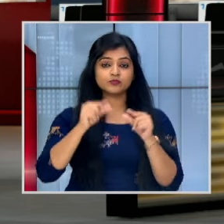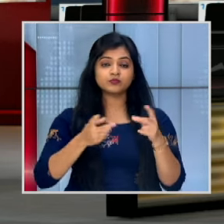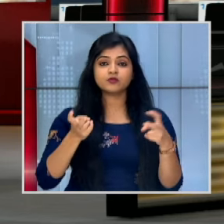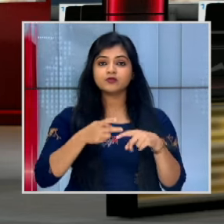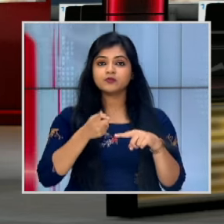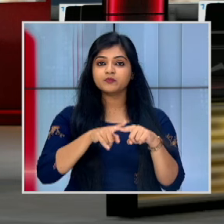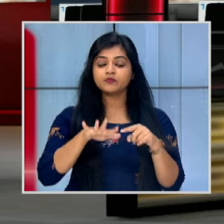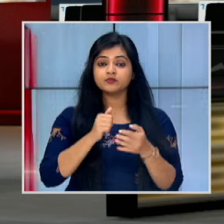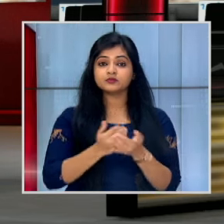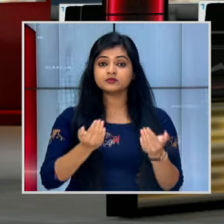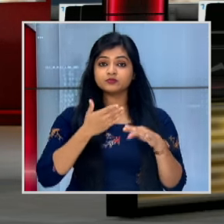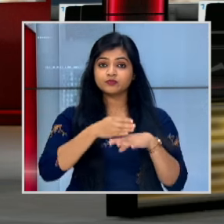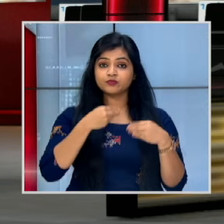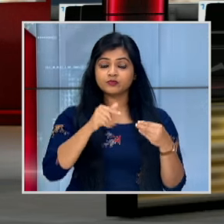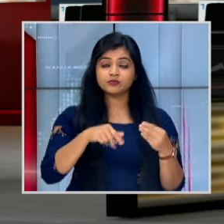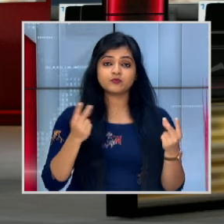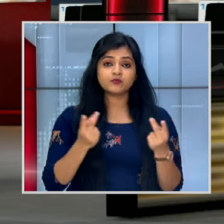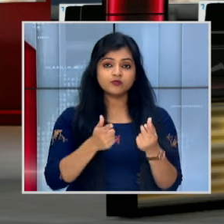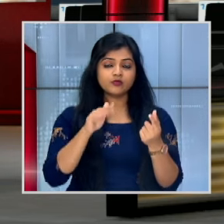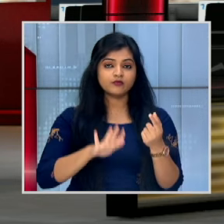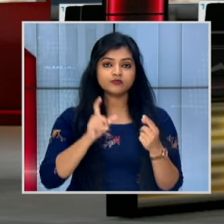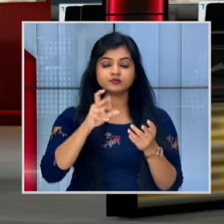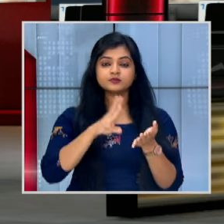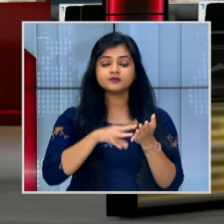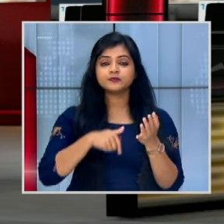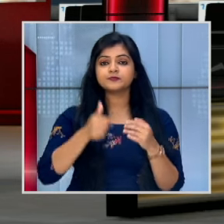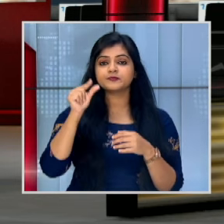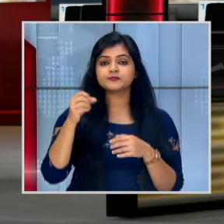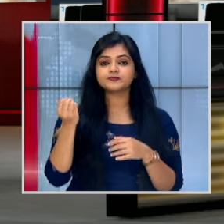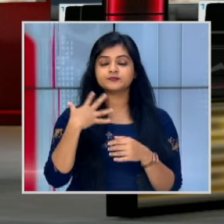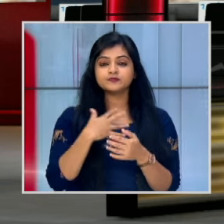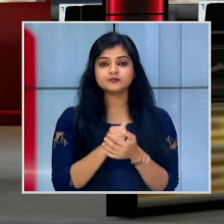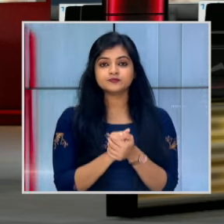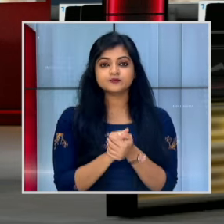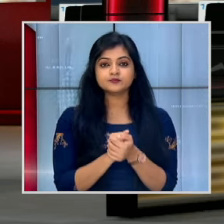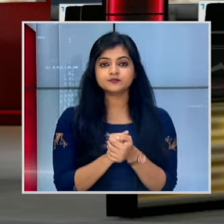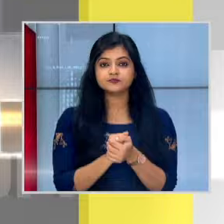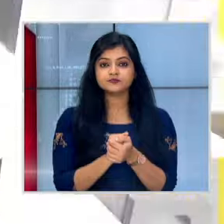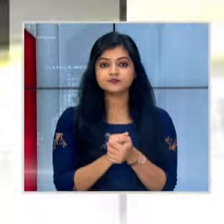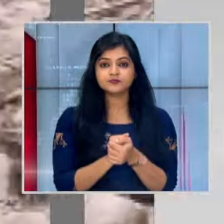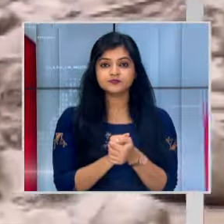കുടുങ്ങിക്കിടക്കുകയാണ്. രക്ഷാപ്രവർത്തനം യുദ്ധകാലാടിസ്ഥാനത്തിൽ പുരോഗമിക്കുന്നുവെന്ന് മുഖ്യമന്ത്രി സുഖ്വിന്ദർ സിംഗ് സുഖു പറഞ്ഞു.